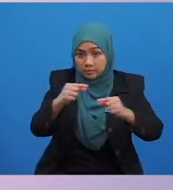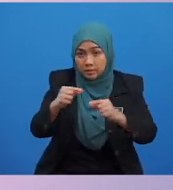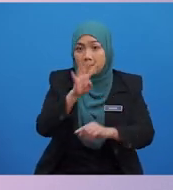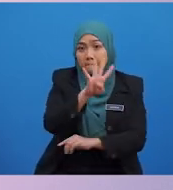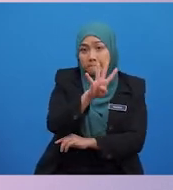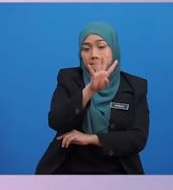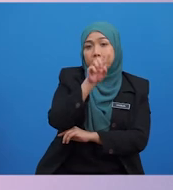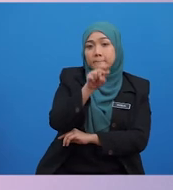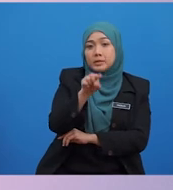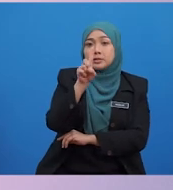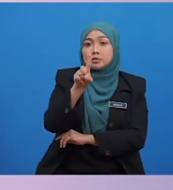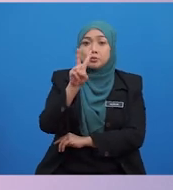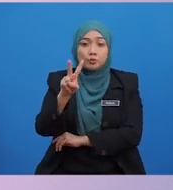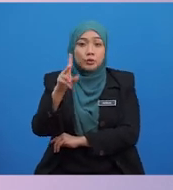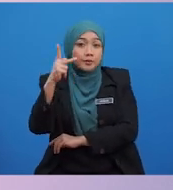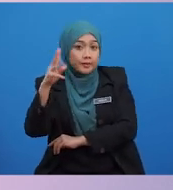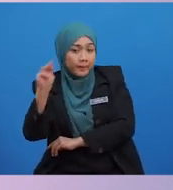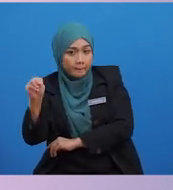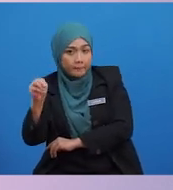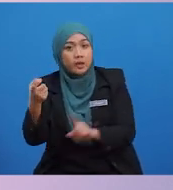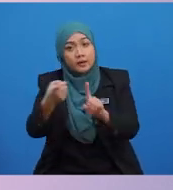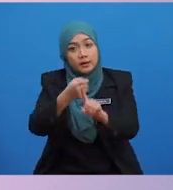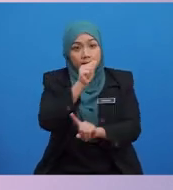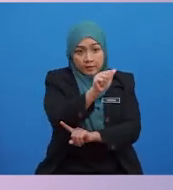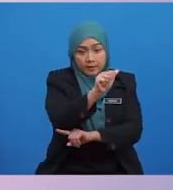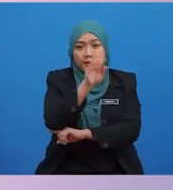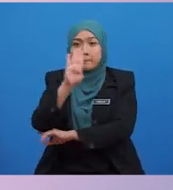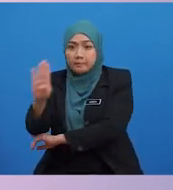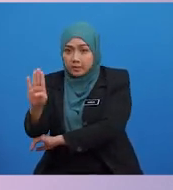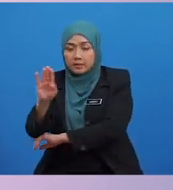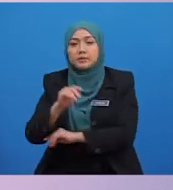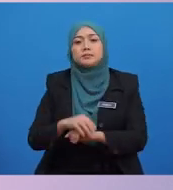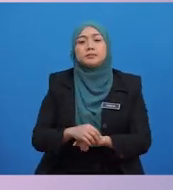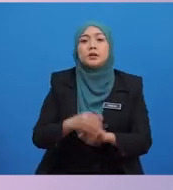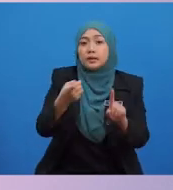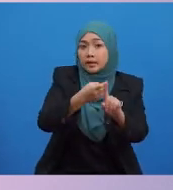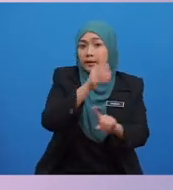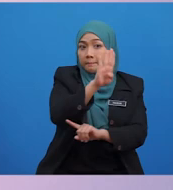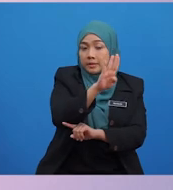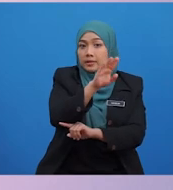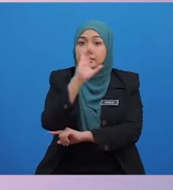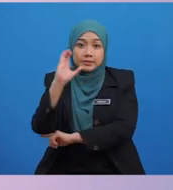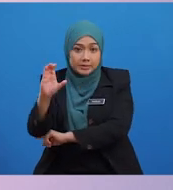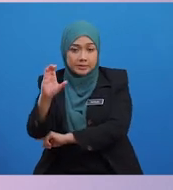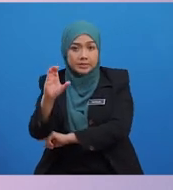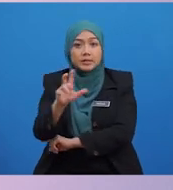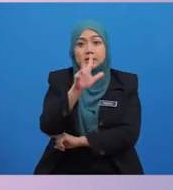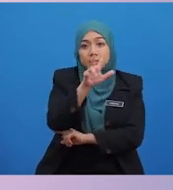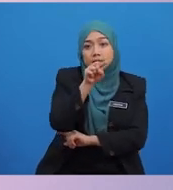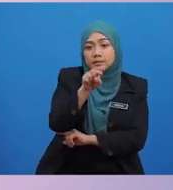Academy Kemudian dari B ke c sejauh 39 dua km